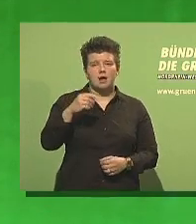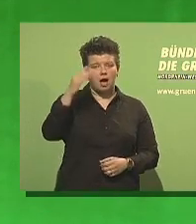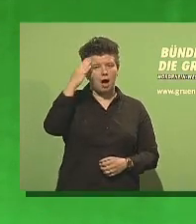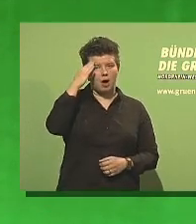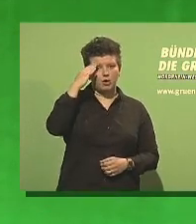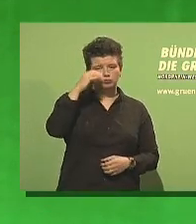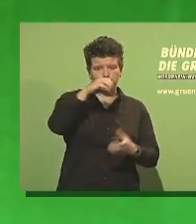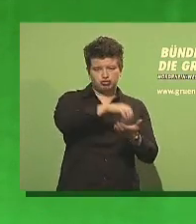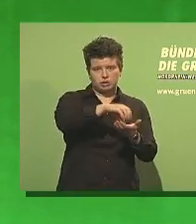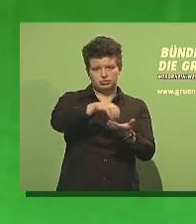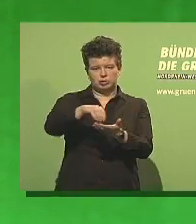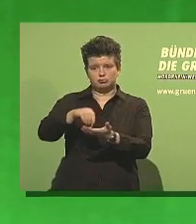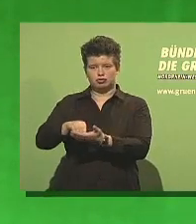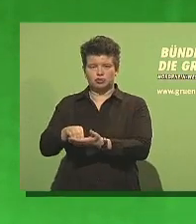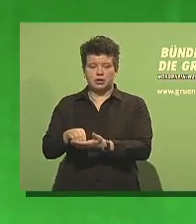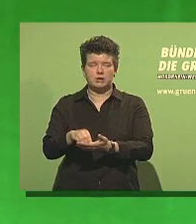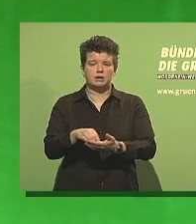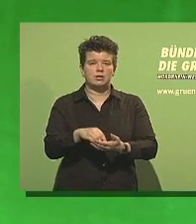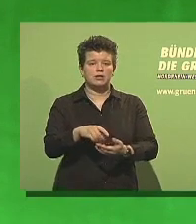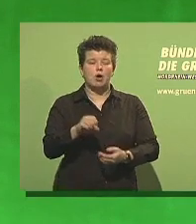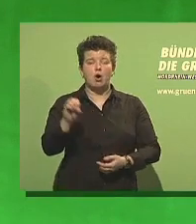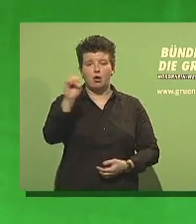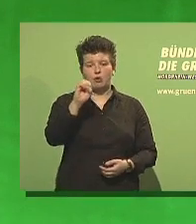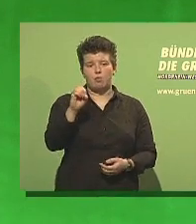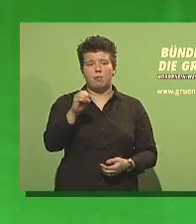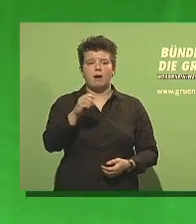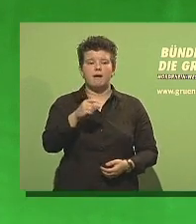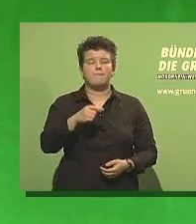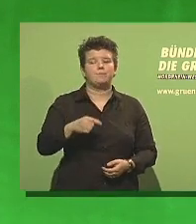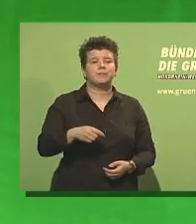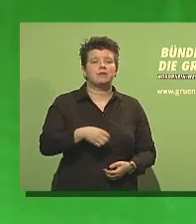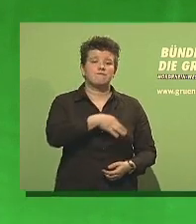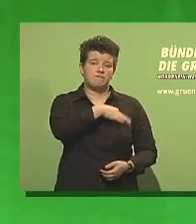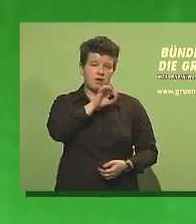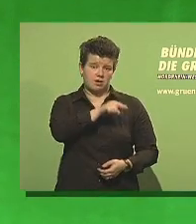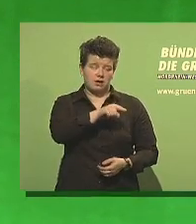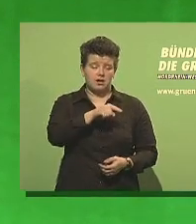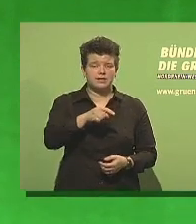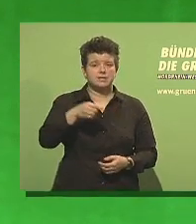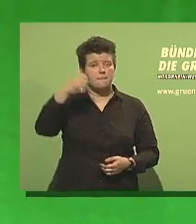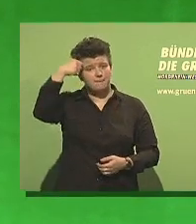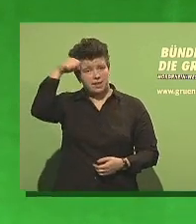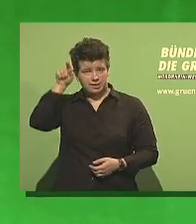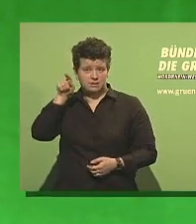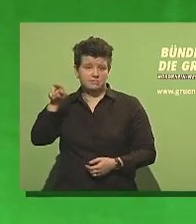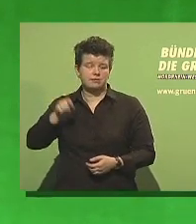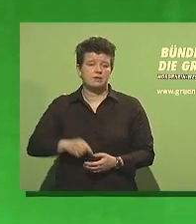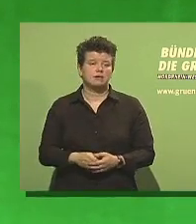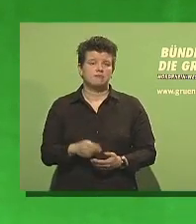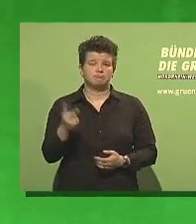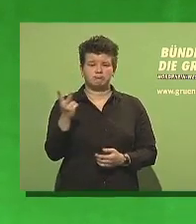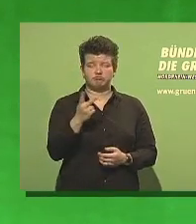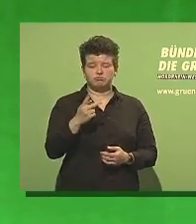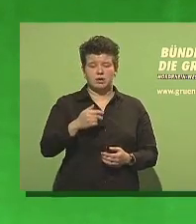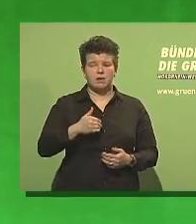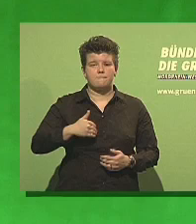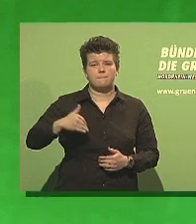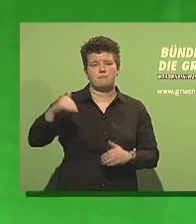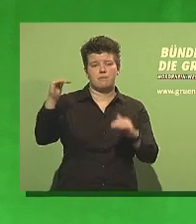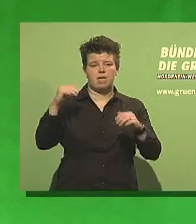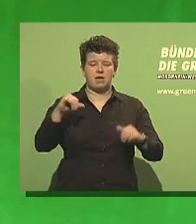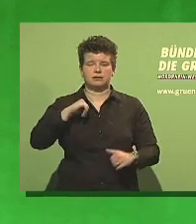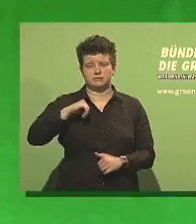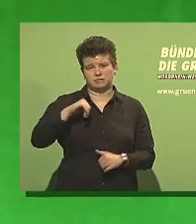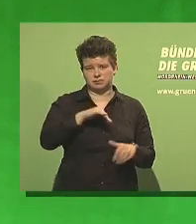ganz besonders in Paris und in Berlin. Ich hätte mir aber wirklich nicht träumen lassen, in welchem